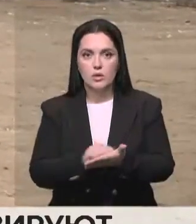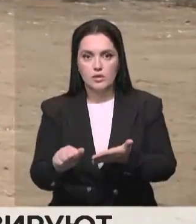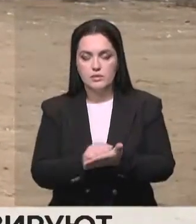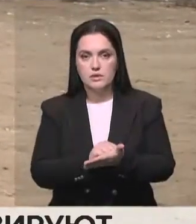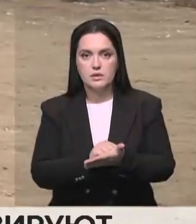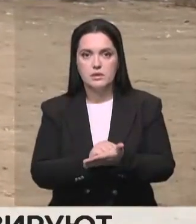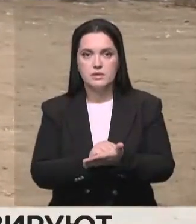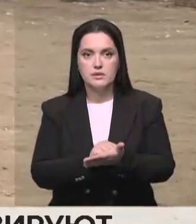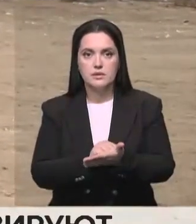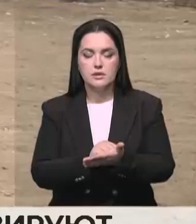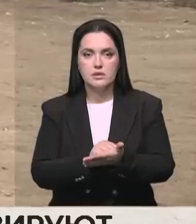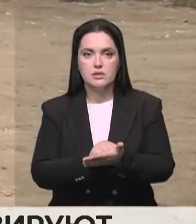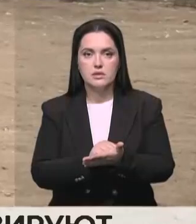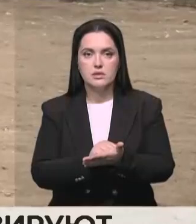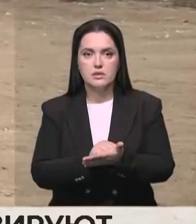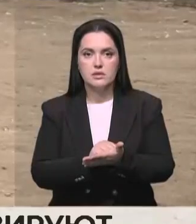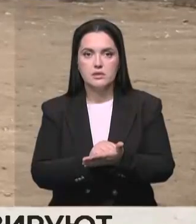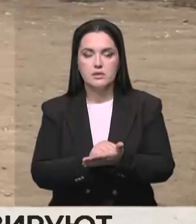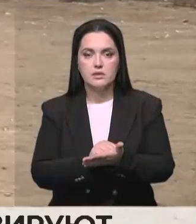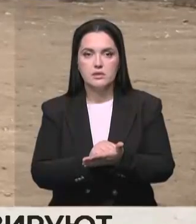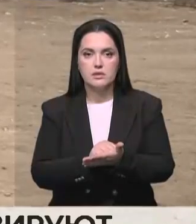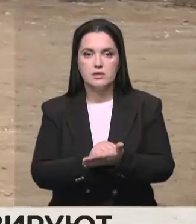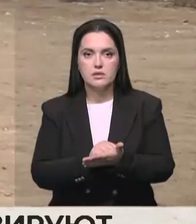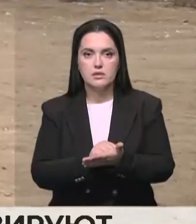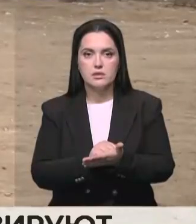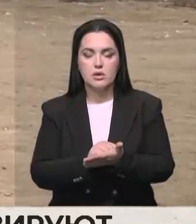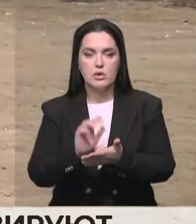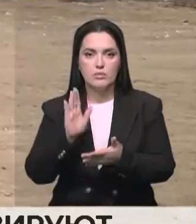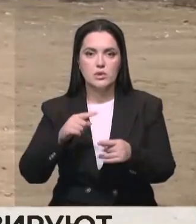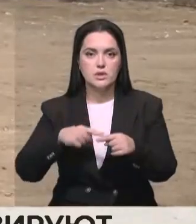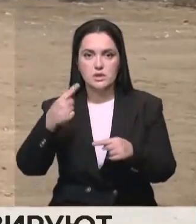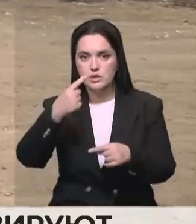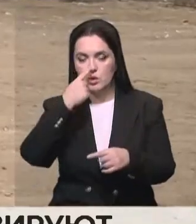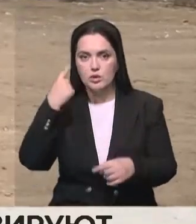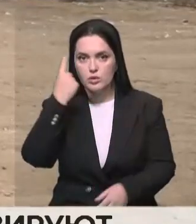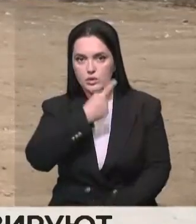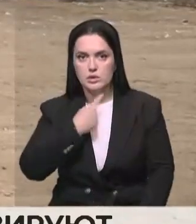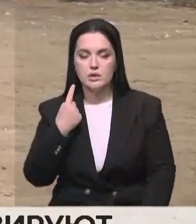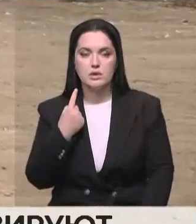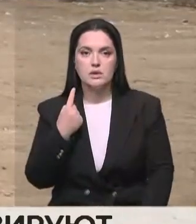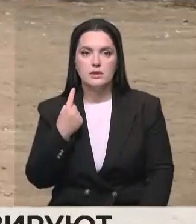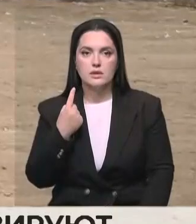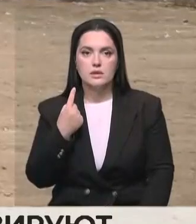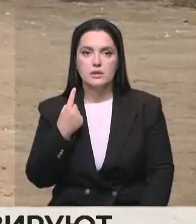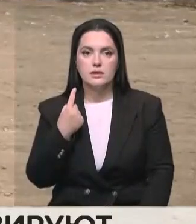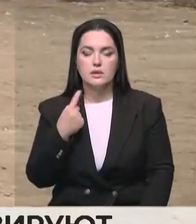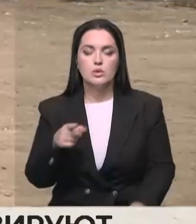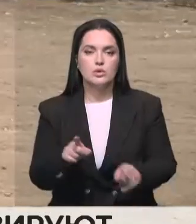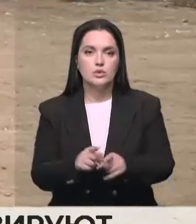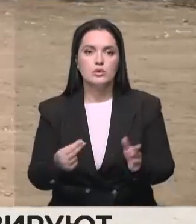полигона. Скорее всего, мы зайдем на экспертизу на следующий год, потому что тоже сумма